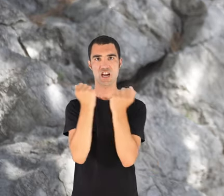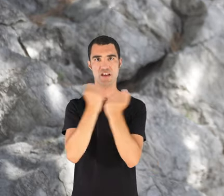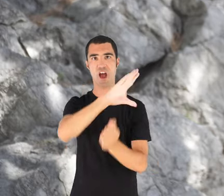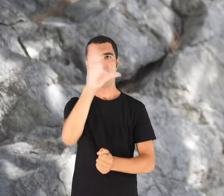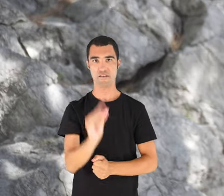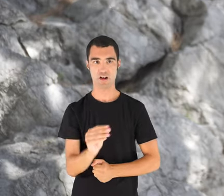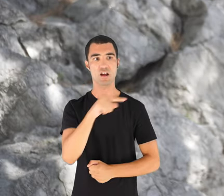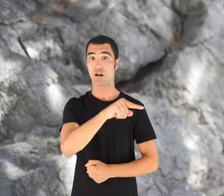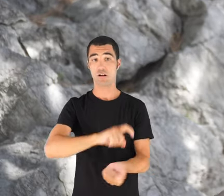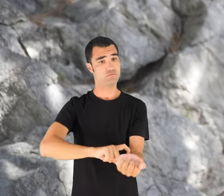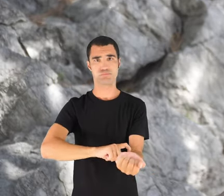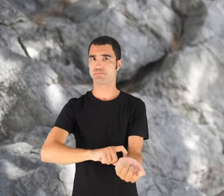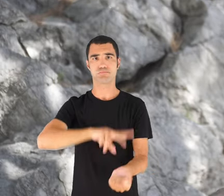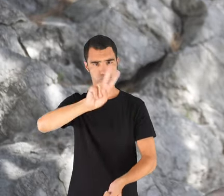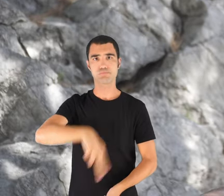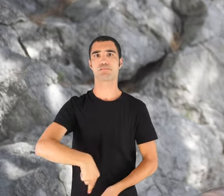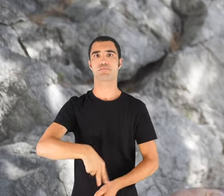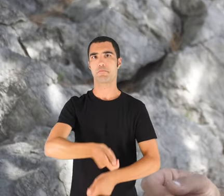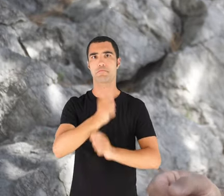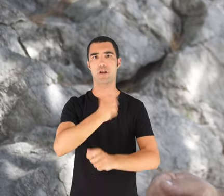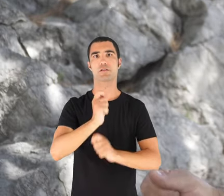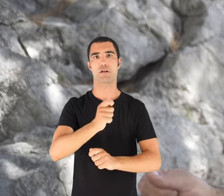ells duen la pesca també de dins la sang,